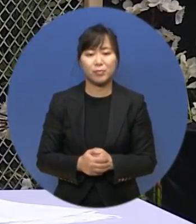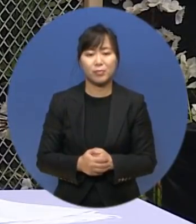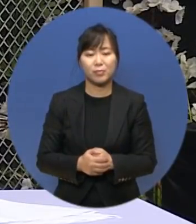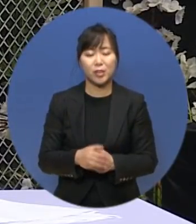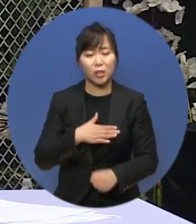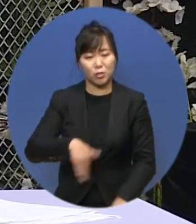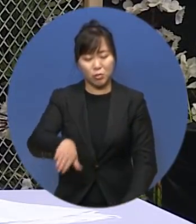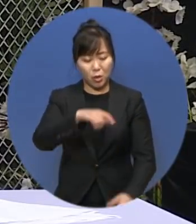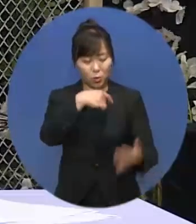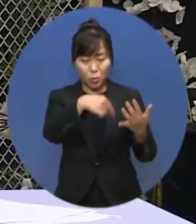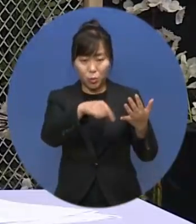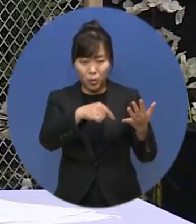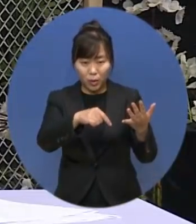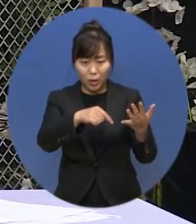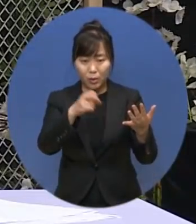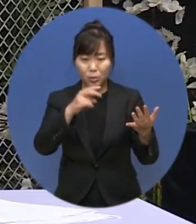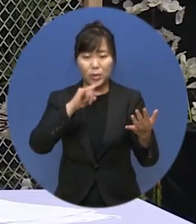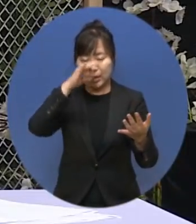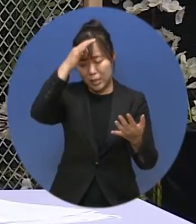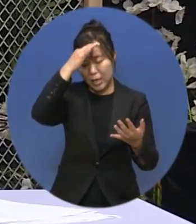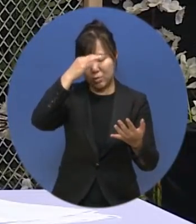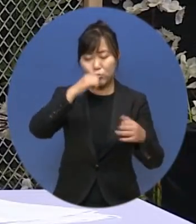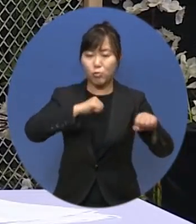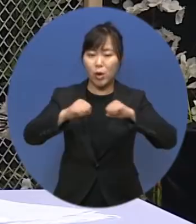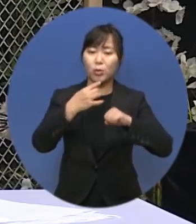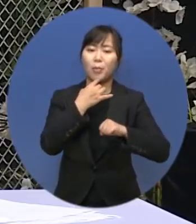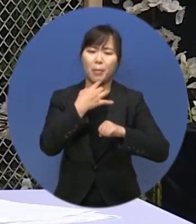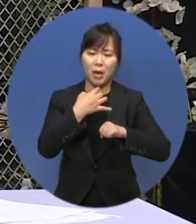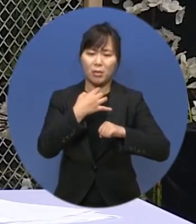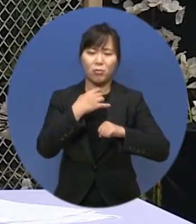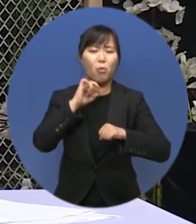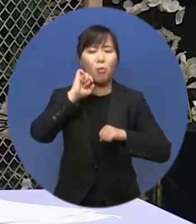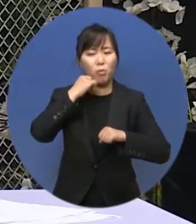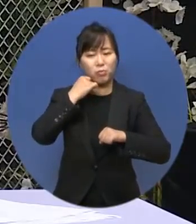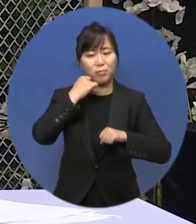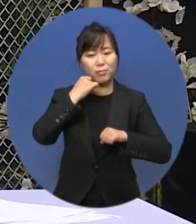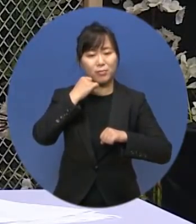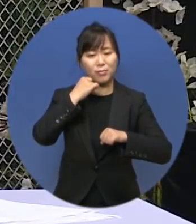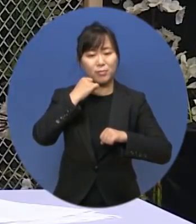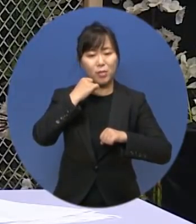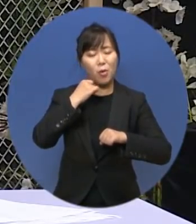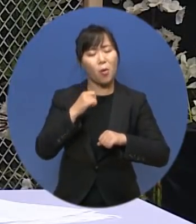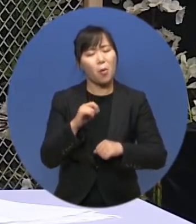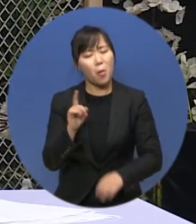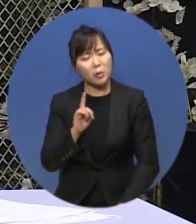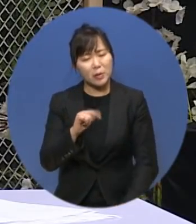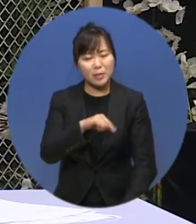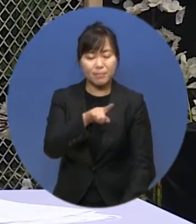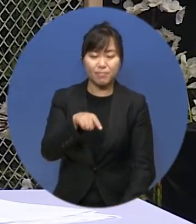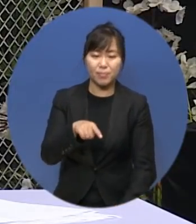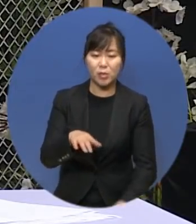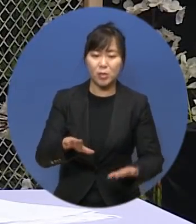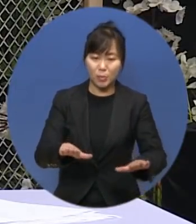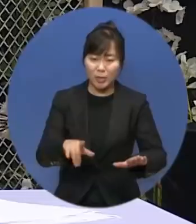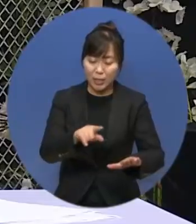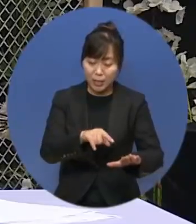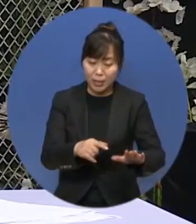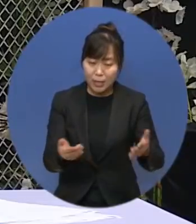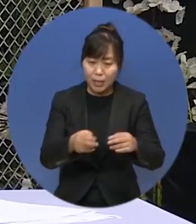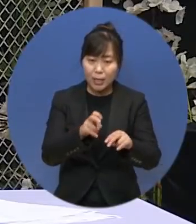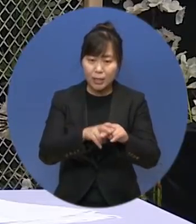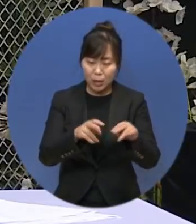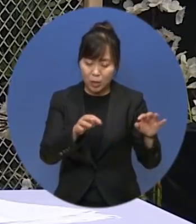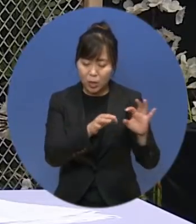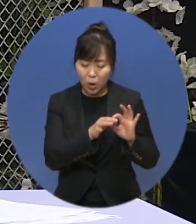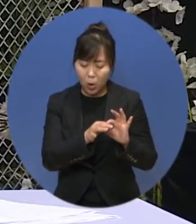저희들이 이 교육과 이 예술 활동만 가지고는 안 되겠다. 이게 어떻게 해서든지 이것이